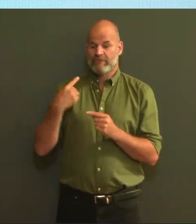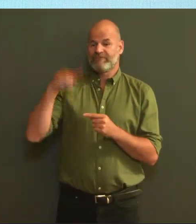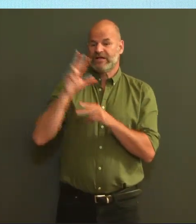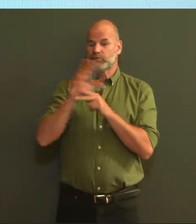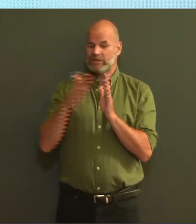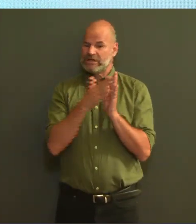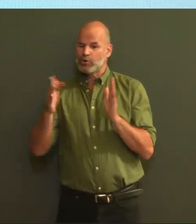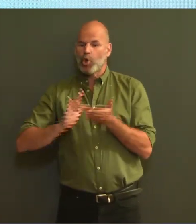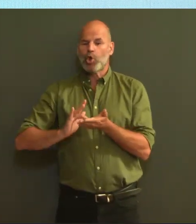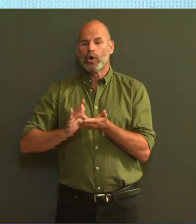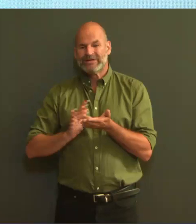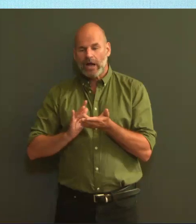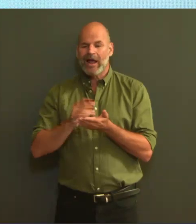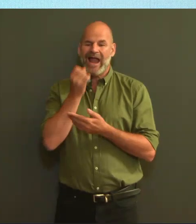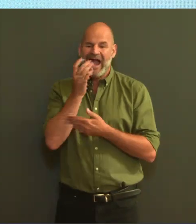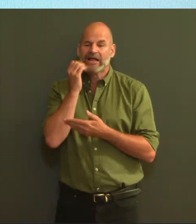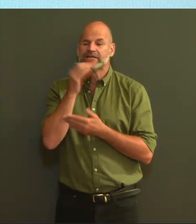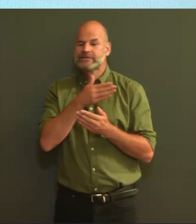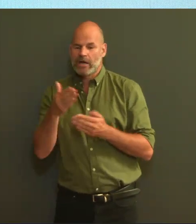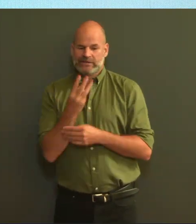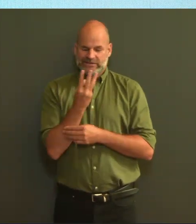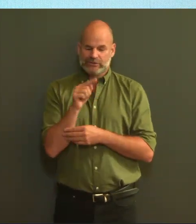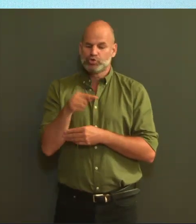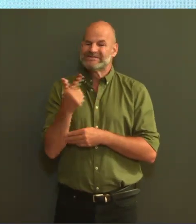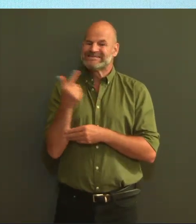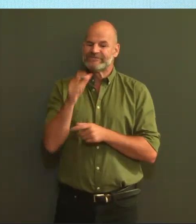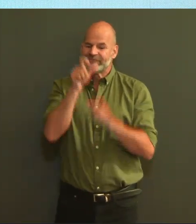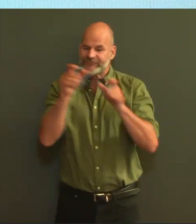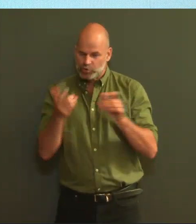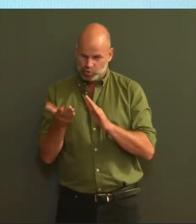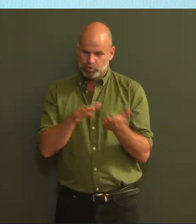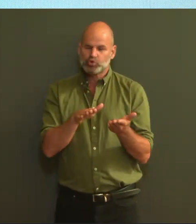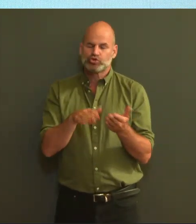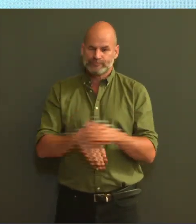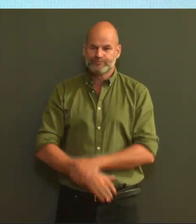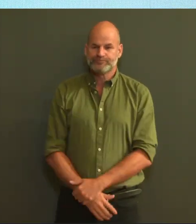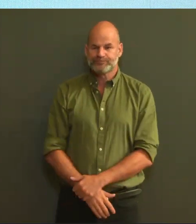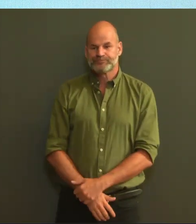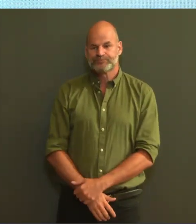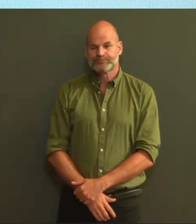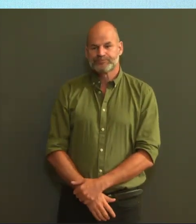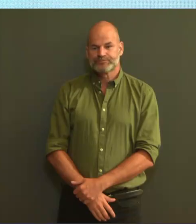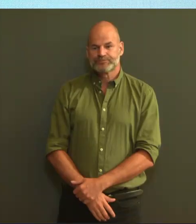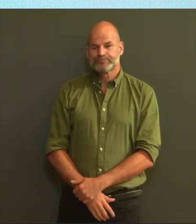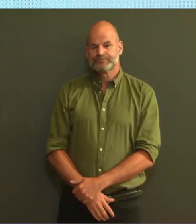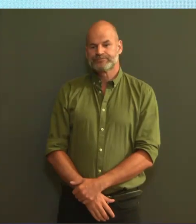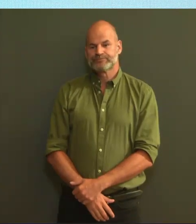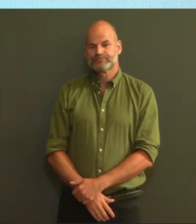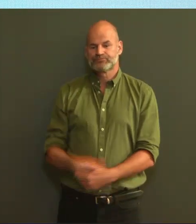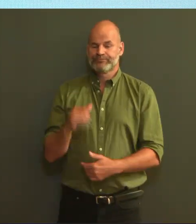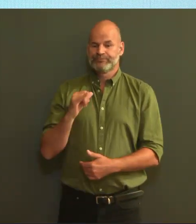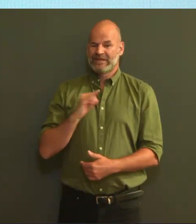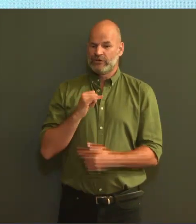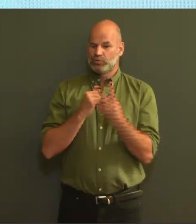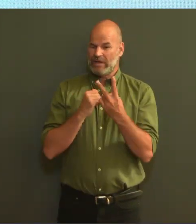We hebben vandaag ook 2 kernboodschappen voor jullie. Eén in verband met opnieuw